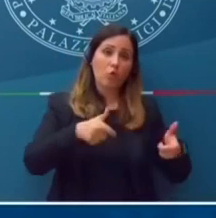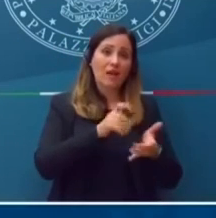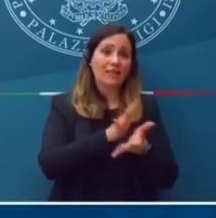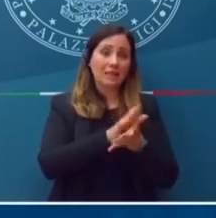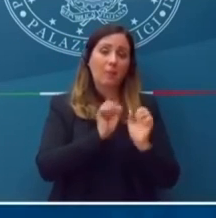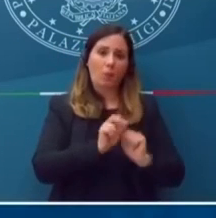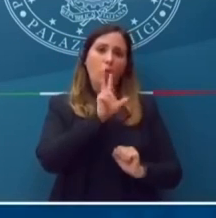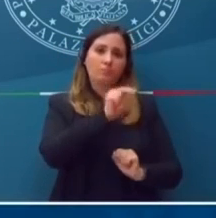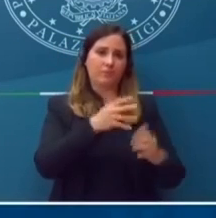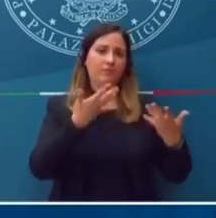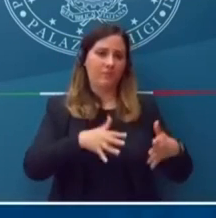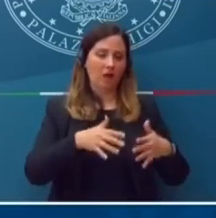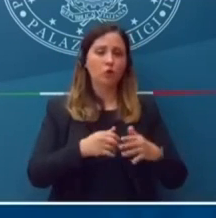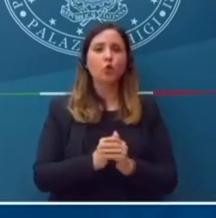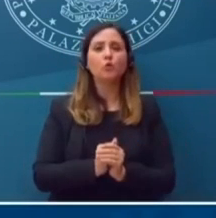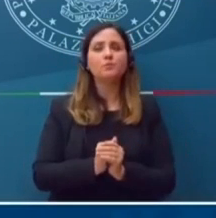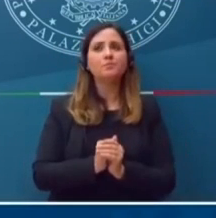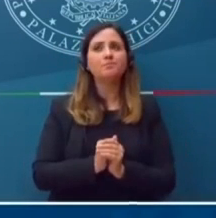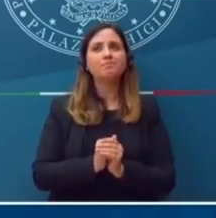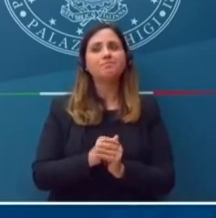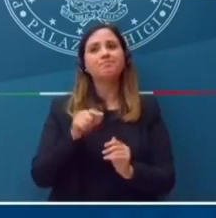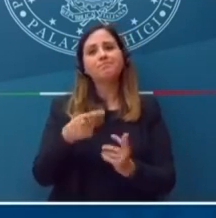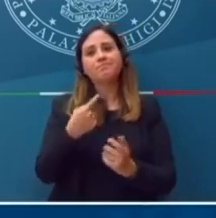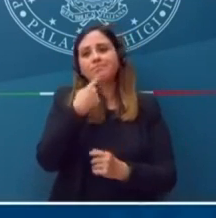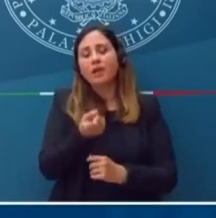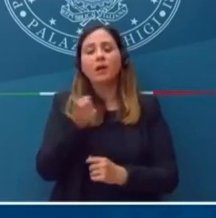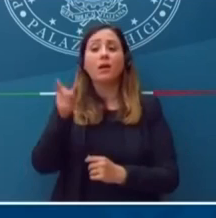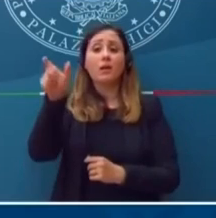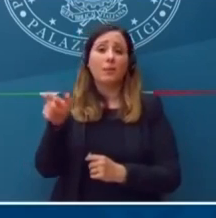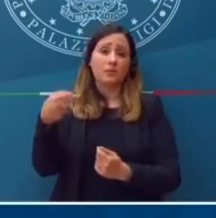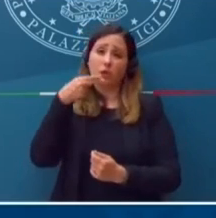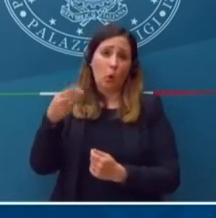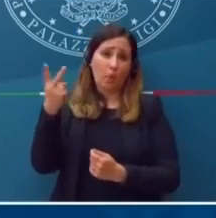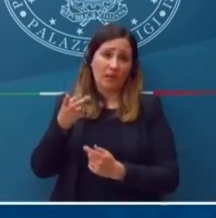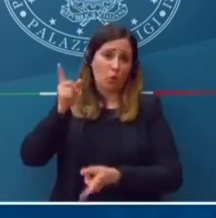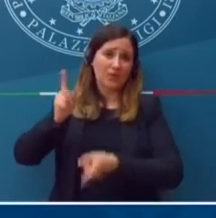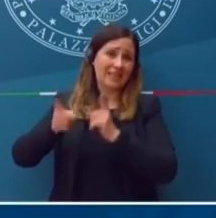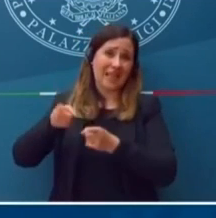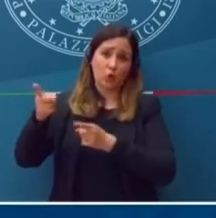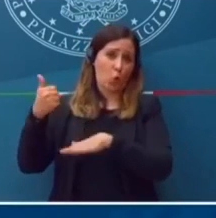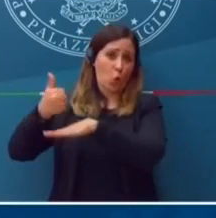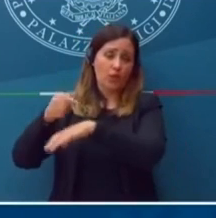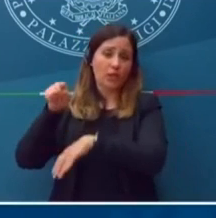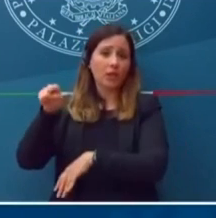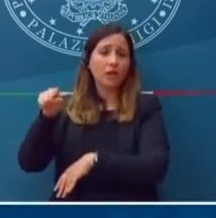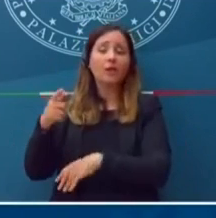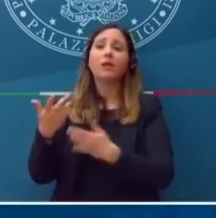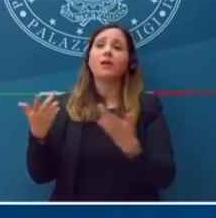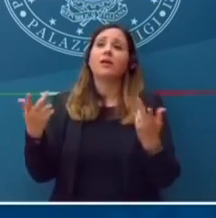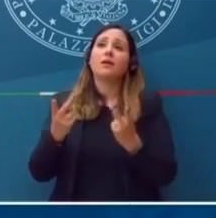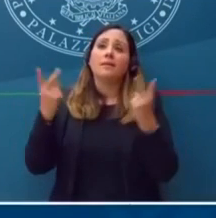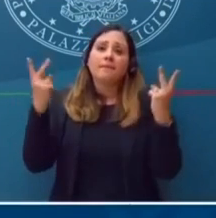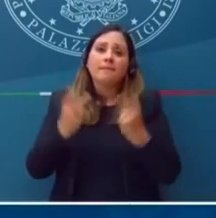questi, diciamo, chiamiamoli perché sono dittatori, di cui però si ha bisogno